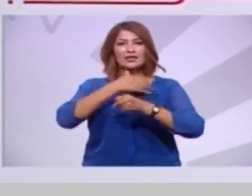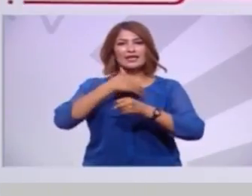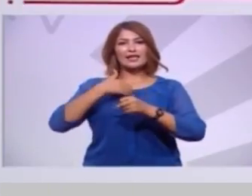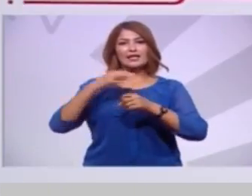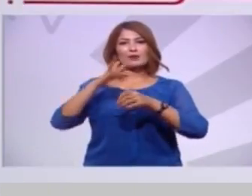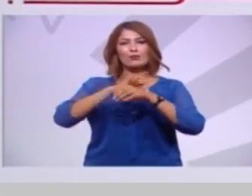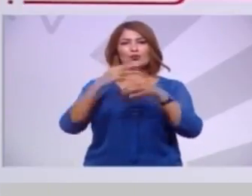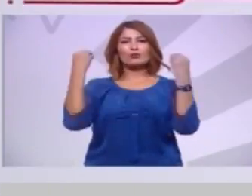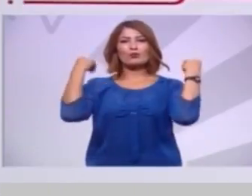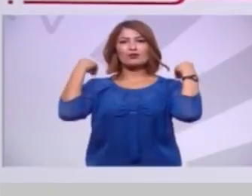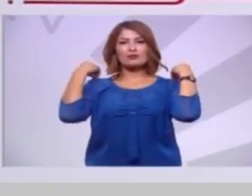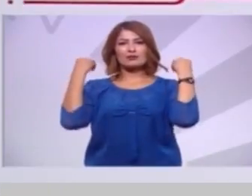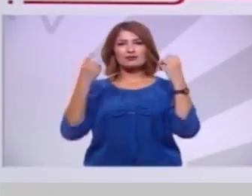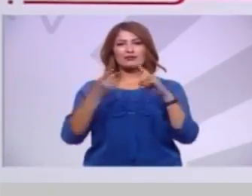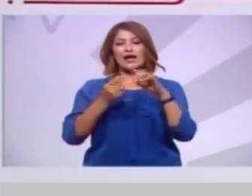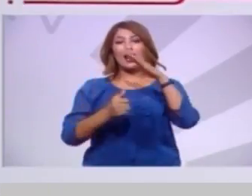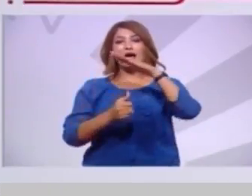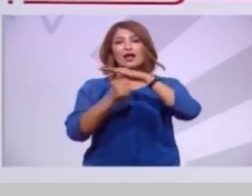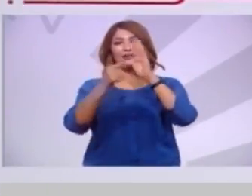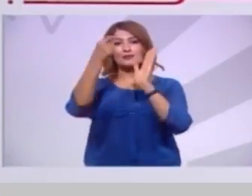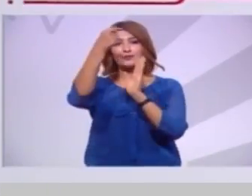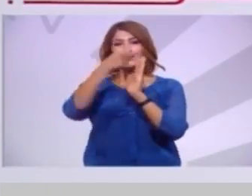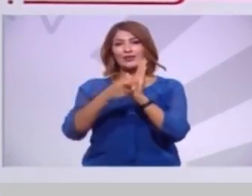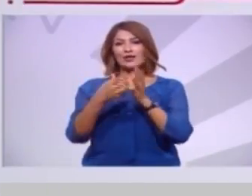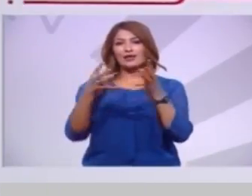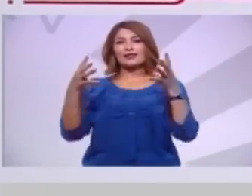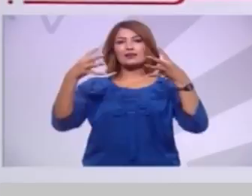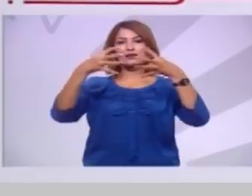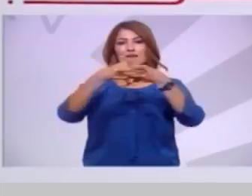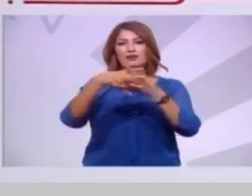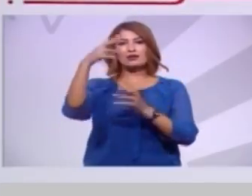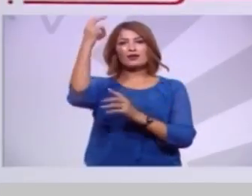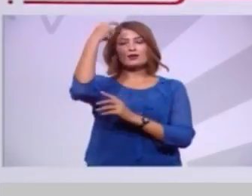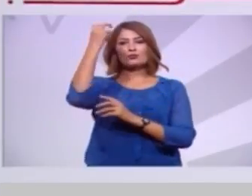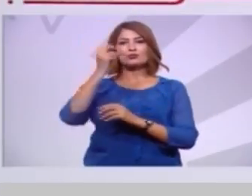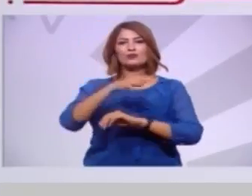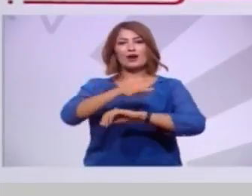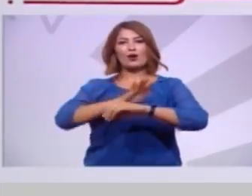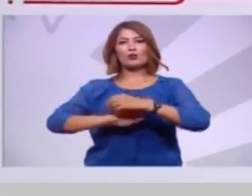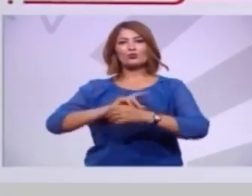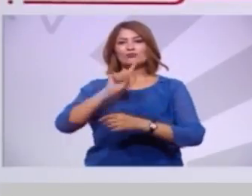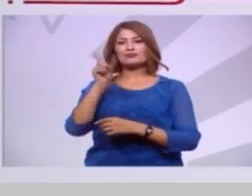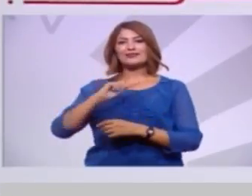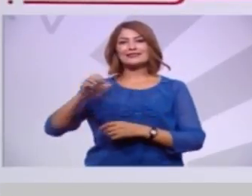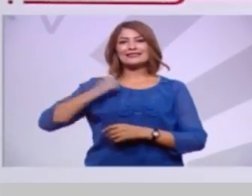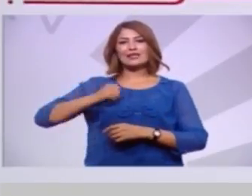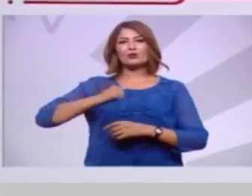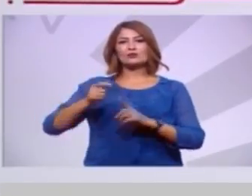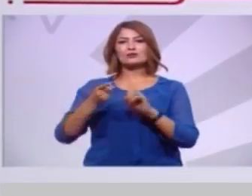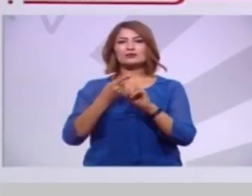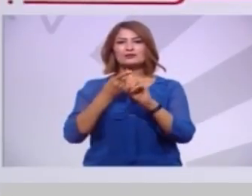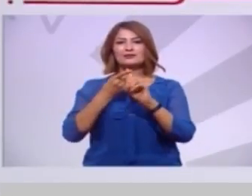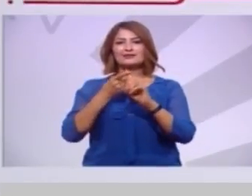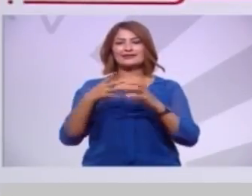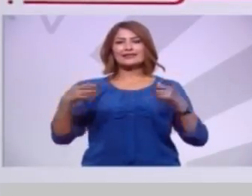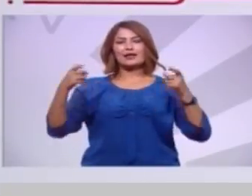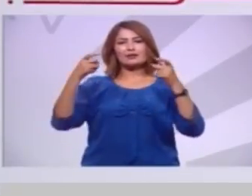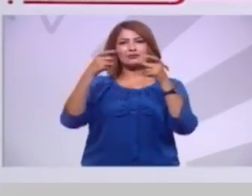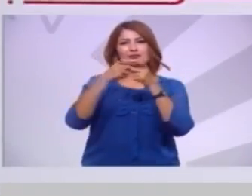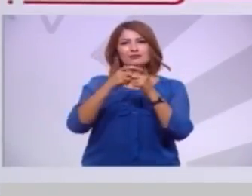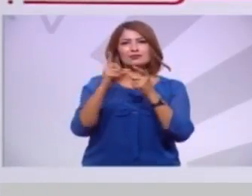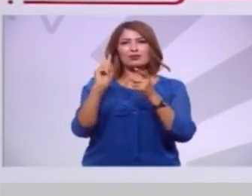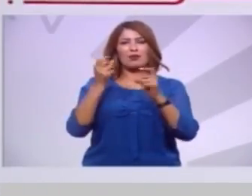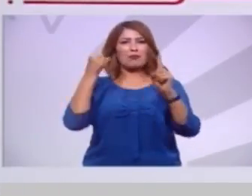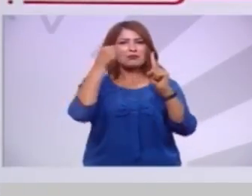بالناظور و رئيس قائمه اتحاد الشعب الجمهوري بدائره بالنسبه لنا نحنا ما يشكل تدخل